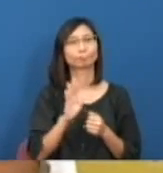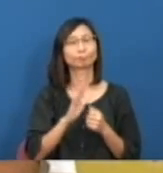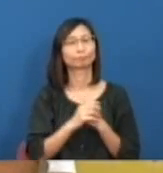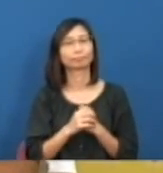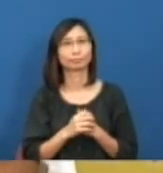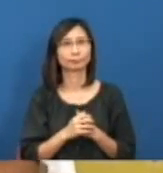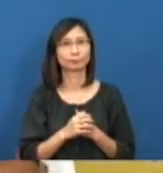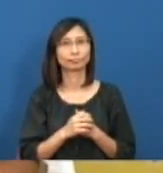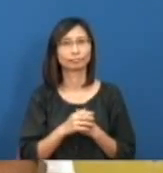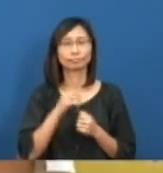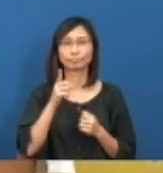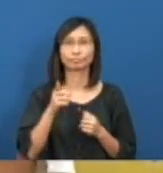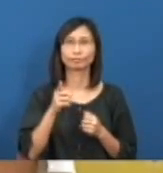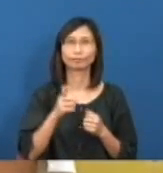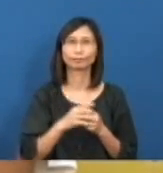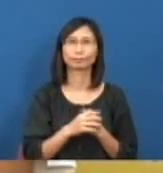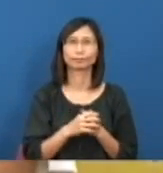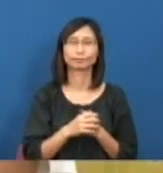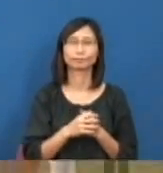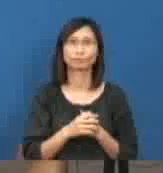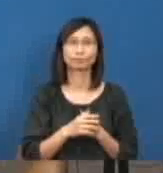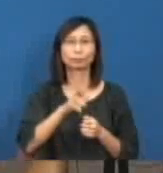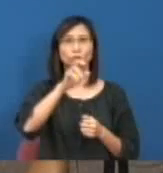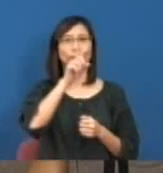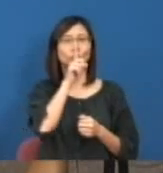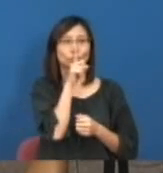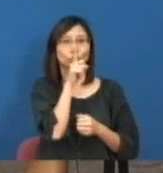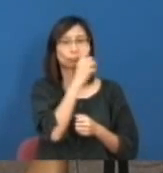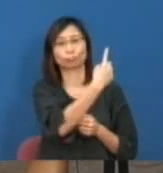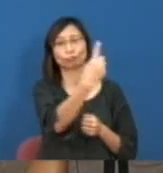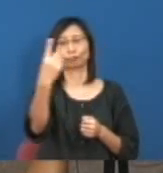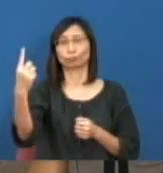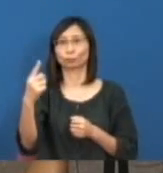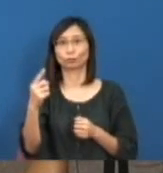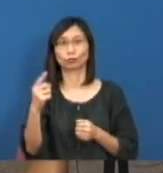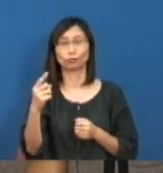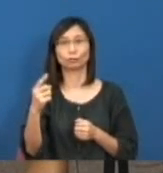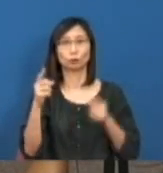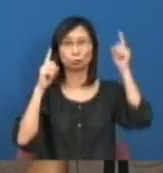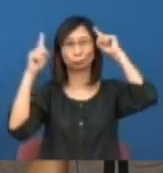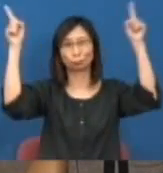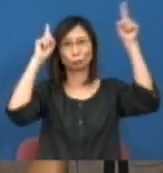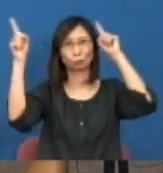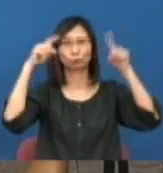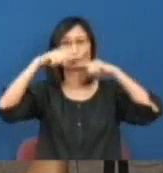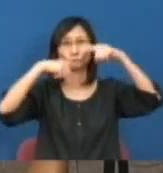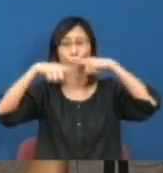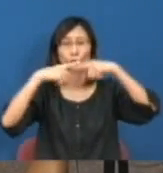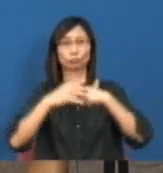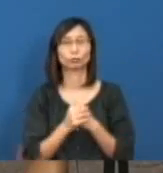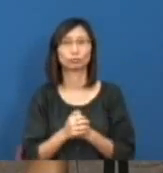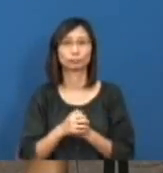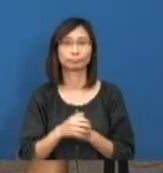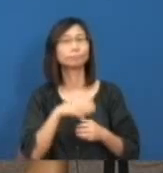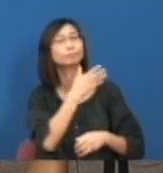佢。咁你就即係大家唔敢出聲，咪亂講啊！大家即係縱容一個人亂講噶嘛。 係啊， 就咁簡